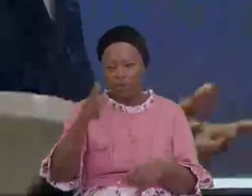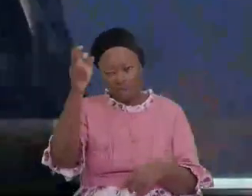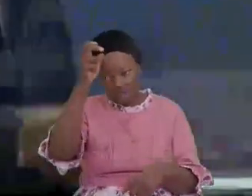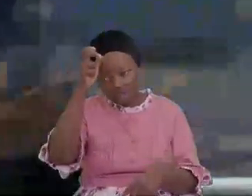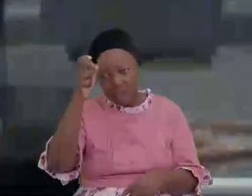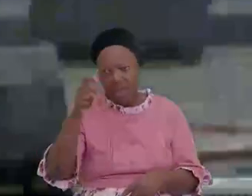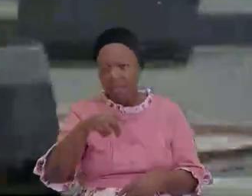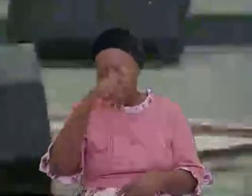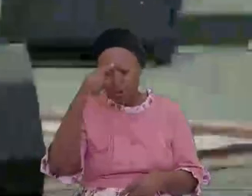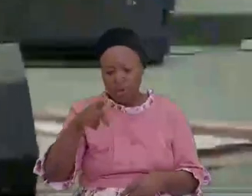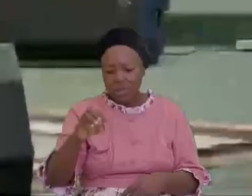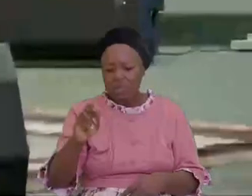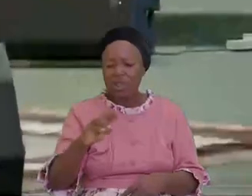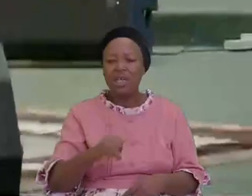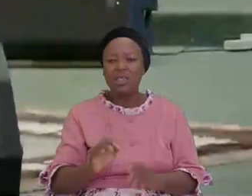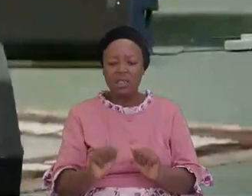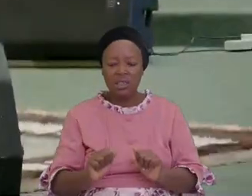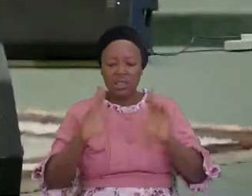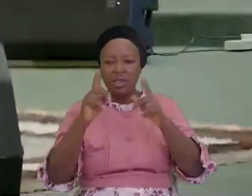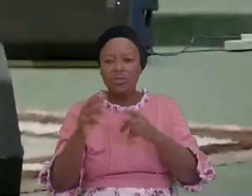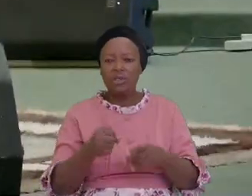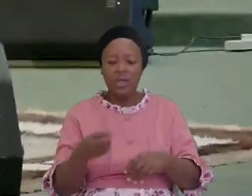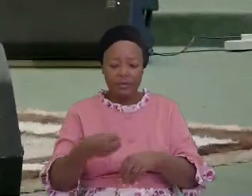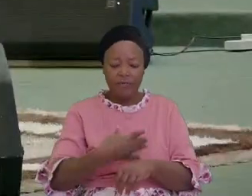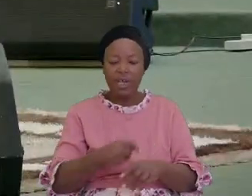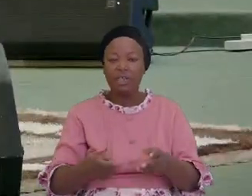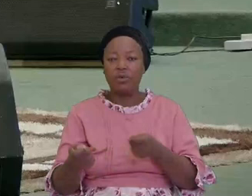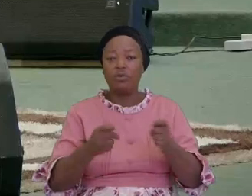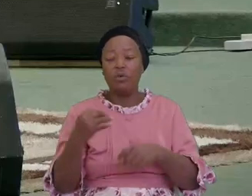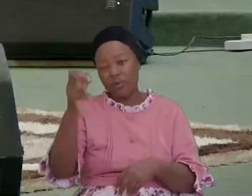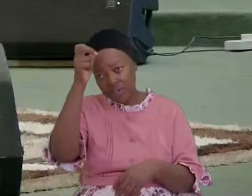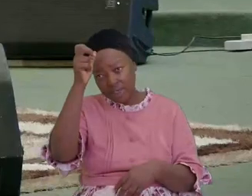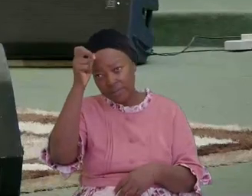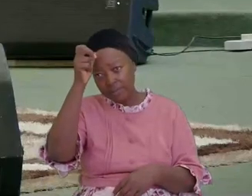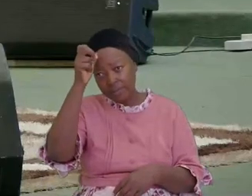Il a cédé à l'influence et au contrôle de Satan.